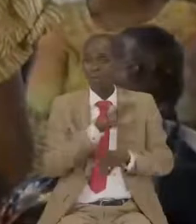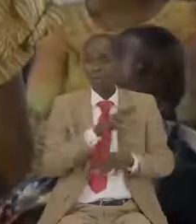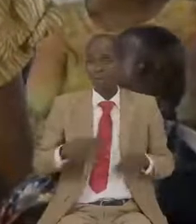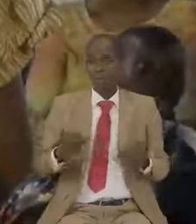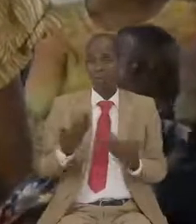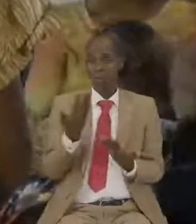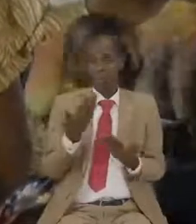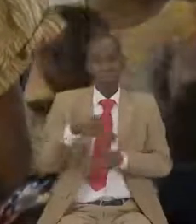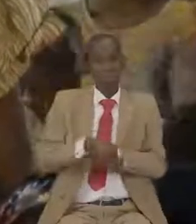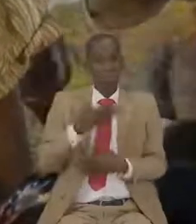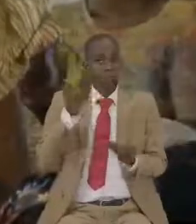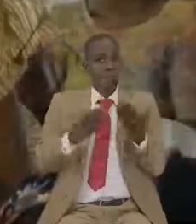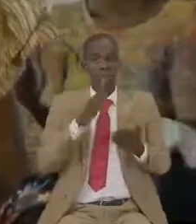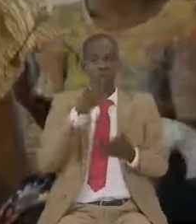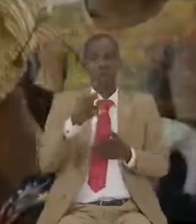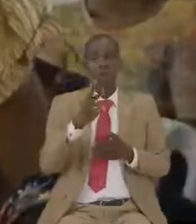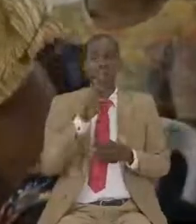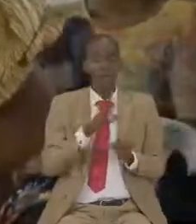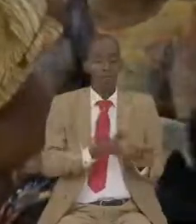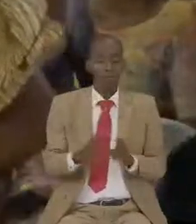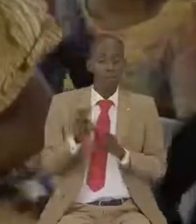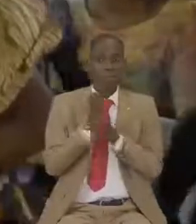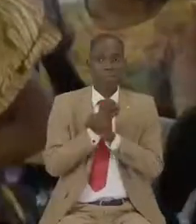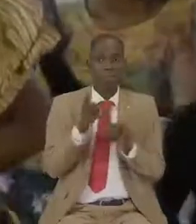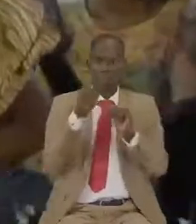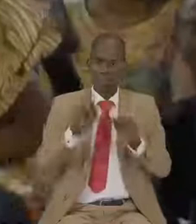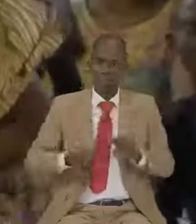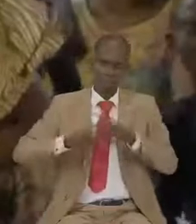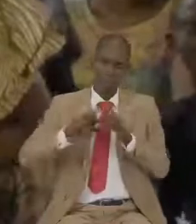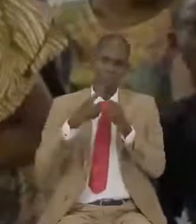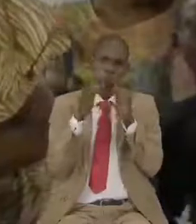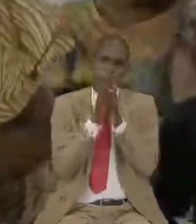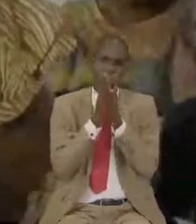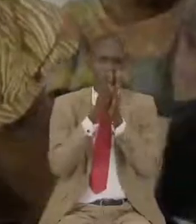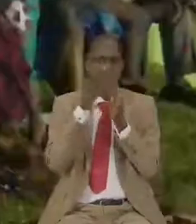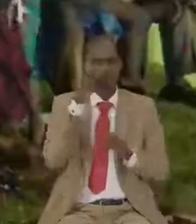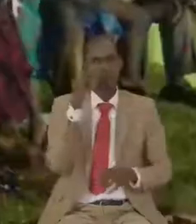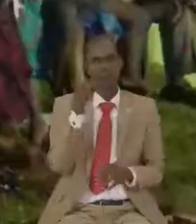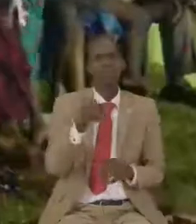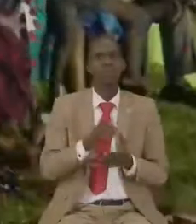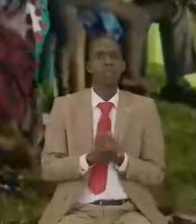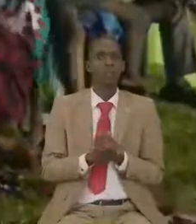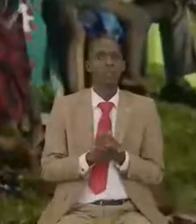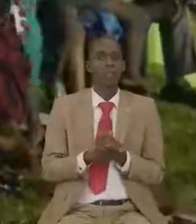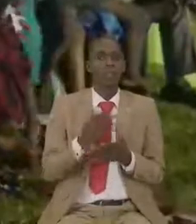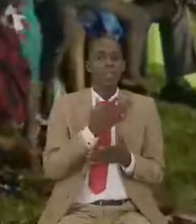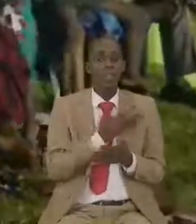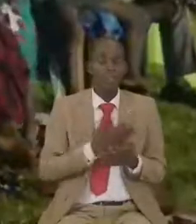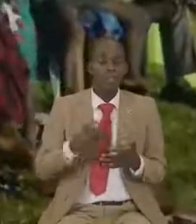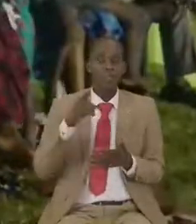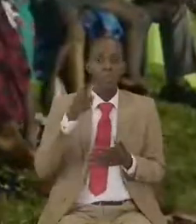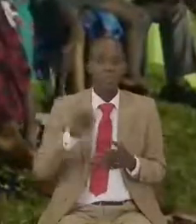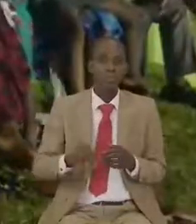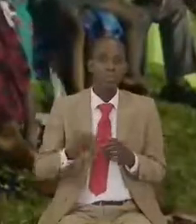soir, c'est ma soirée. Ce soir, je veux recevoir mon miracle. Ne me dépasse